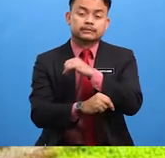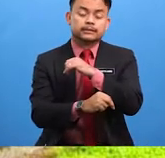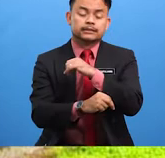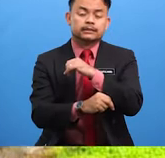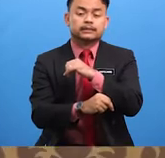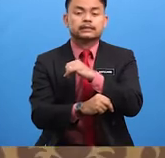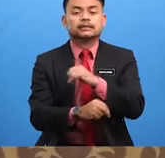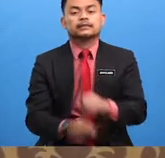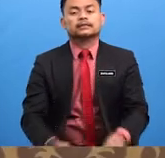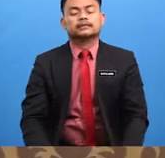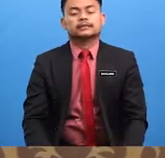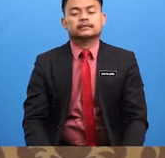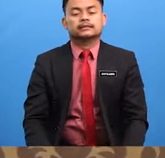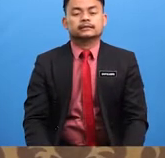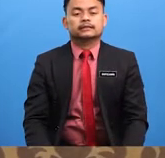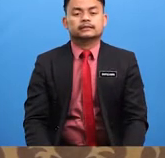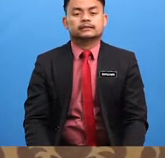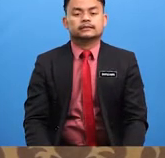Sarawak.